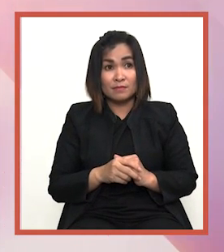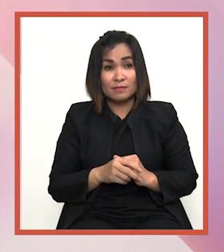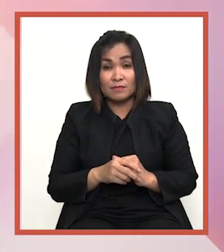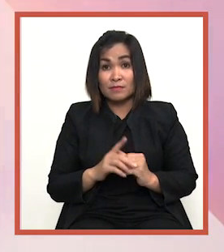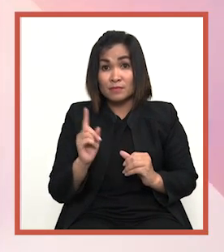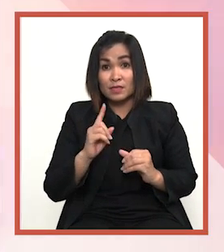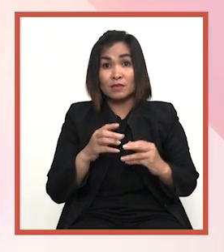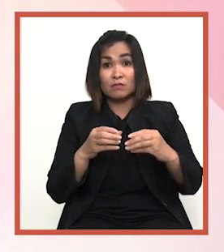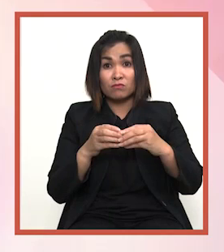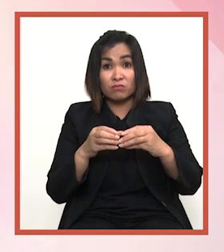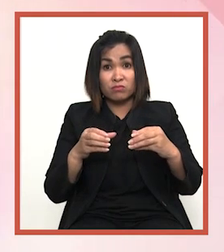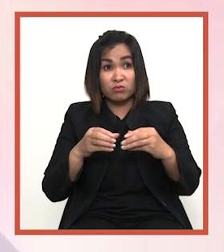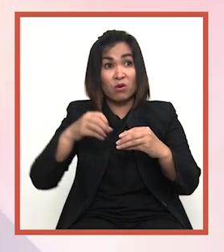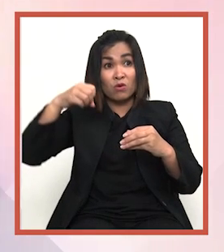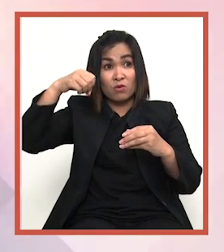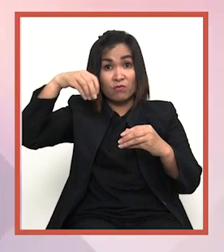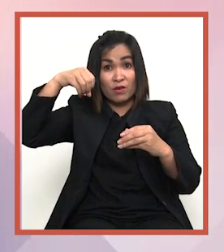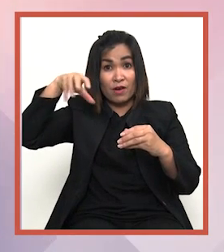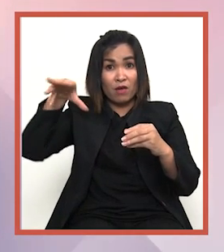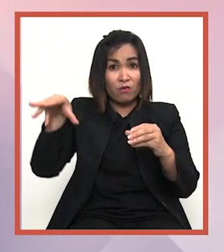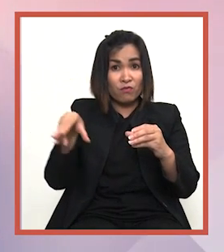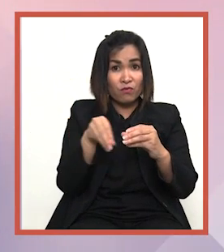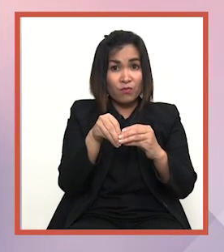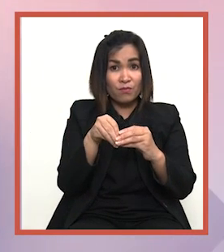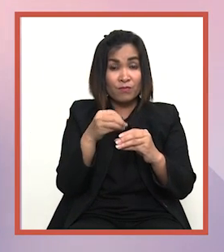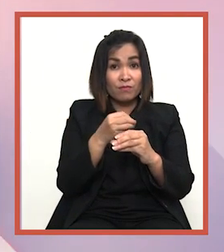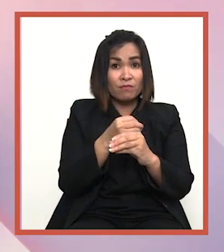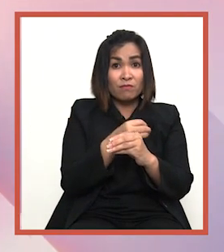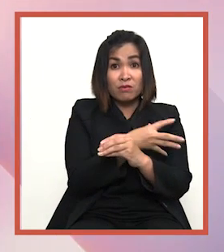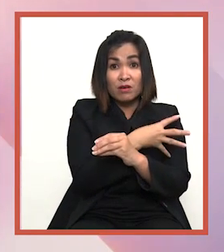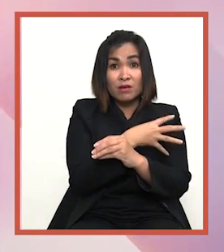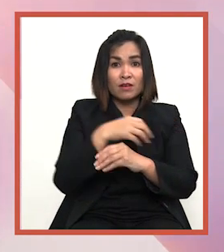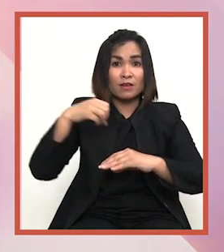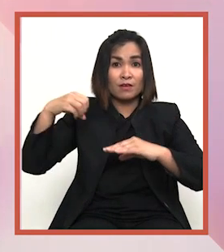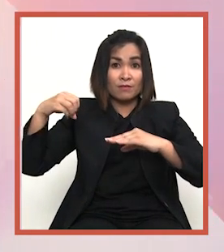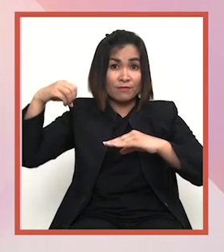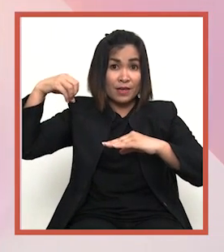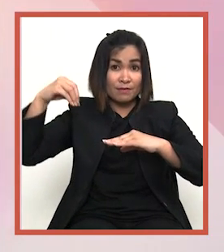ส่วนต่อมาครับแรงจ่ายแรงดันไฟฟ้า